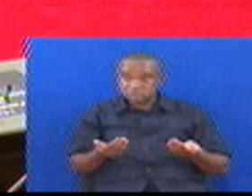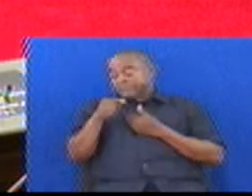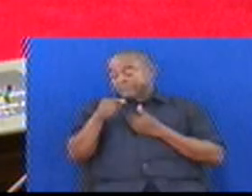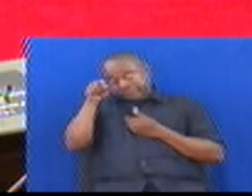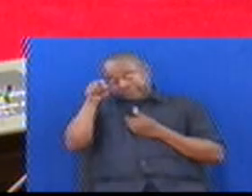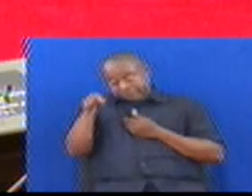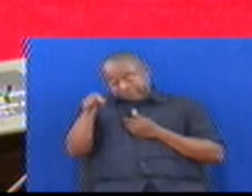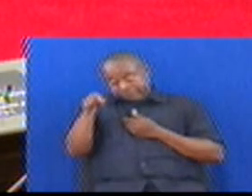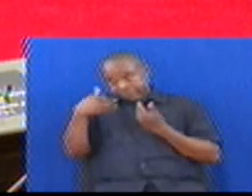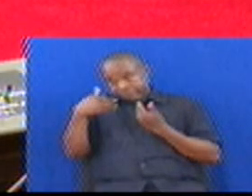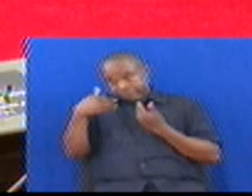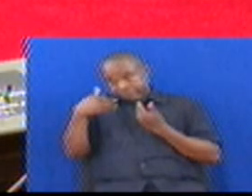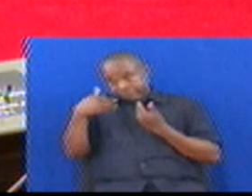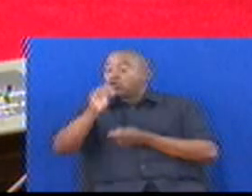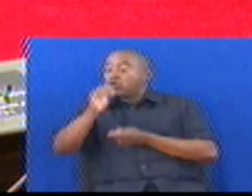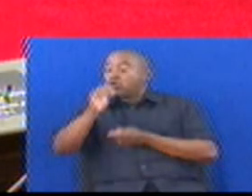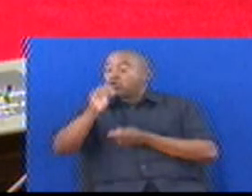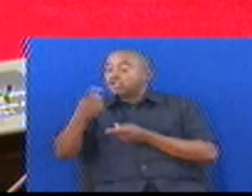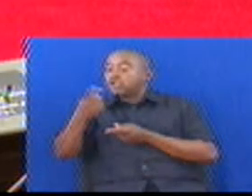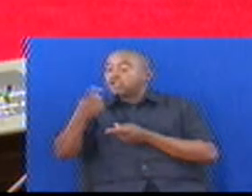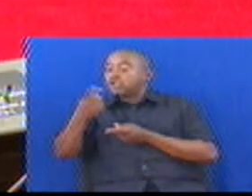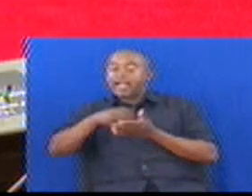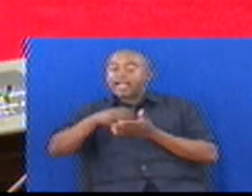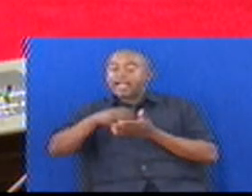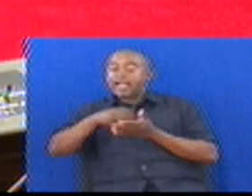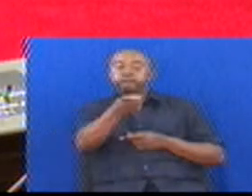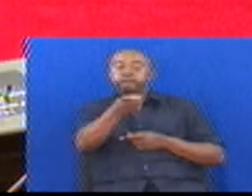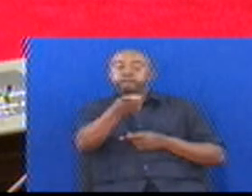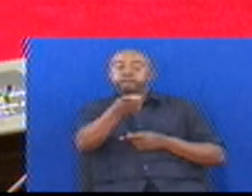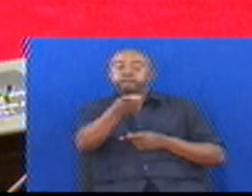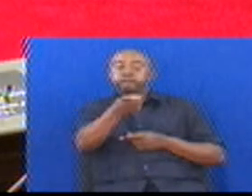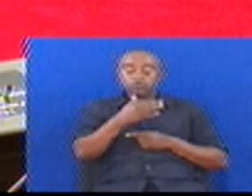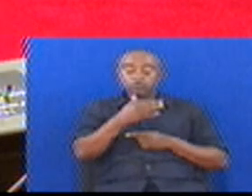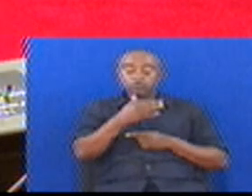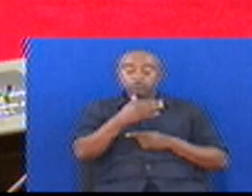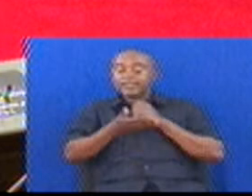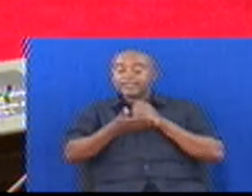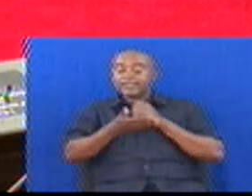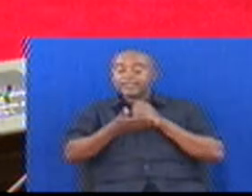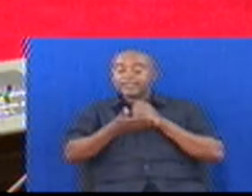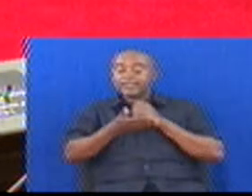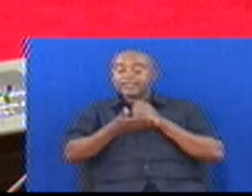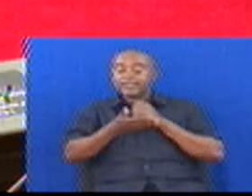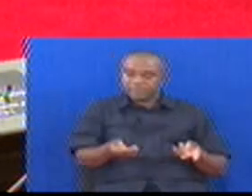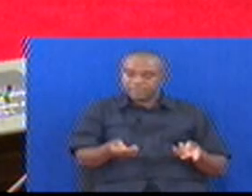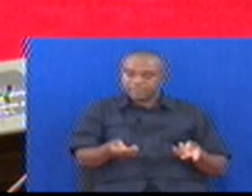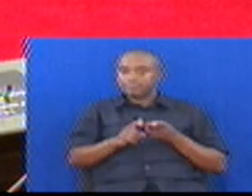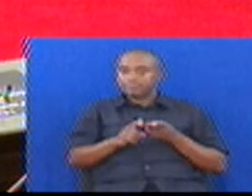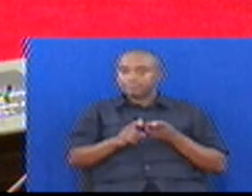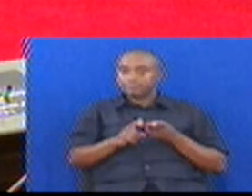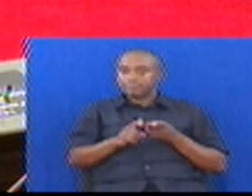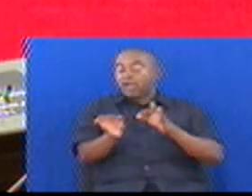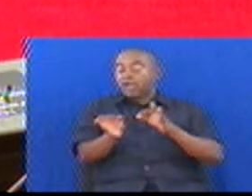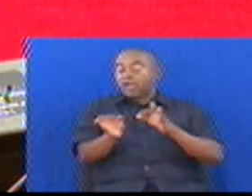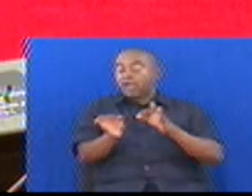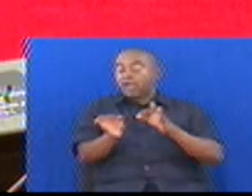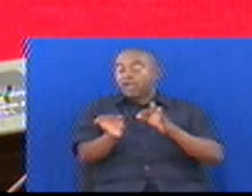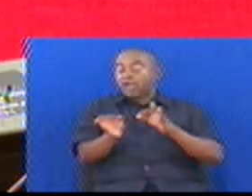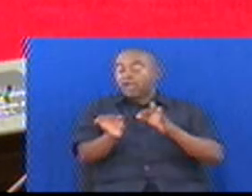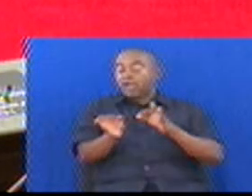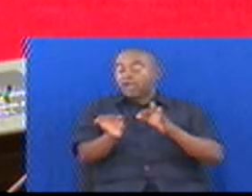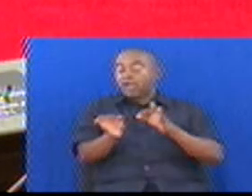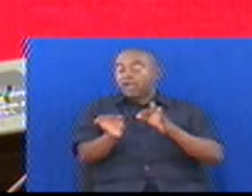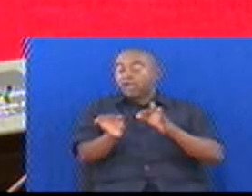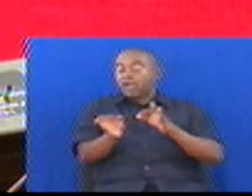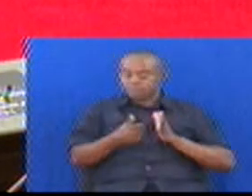ni pamoja na kupunguza kodi na gharama za ukopaji ili kusaidia biashara, kuahirisha malipo ya kodi hususan kodi ya